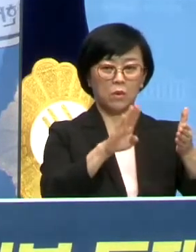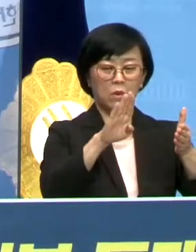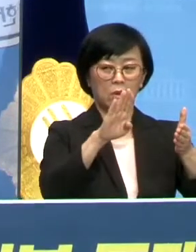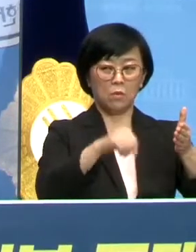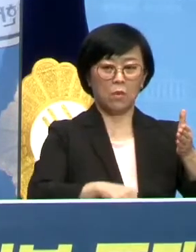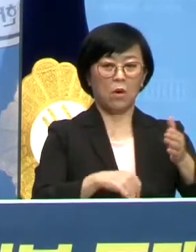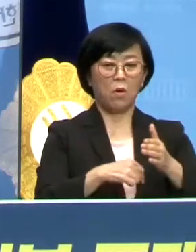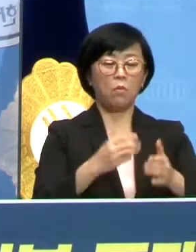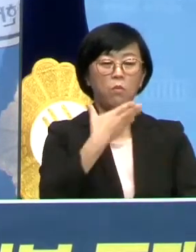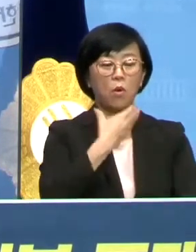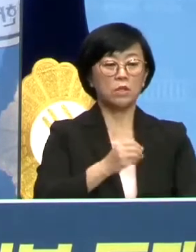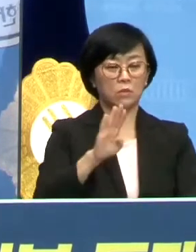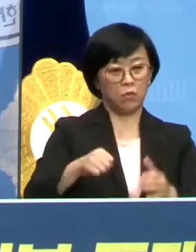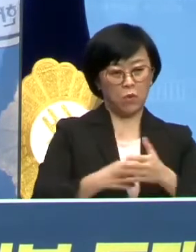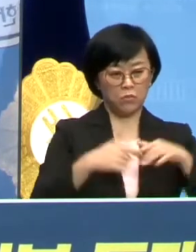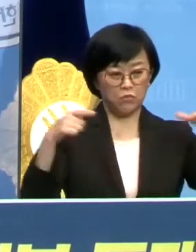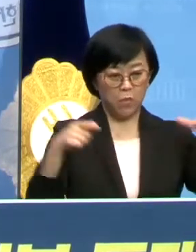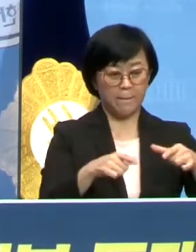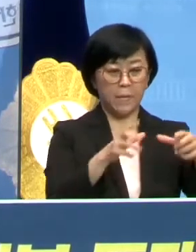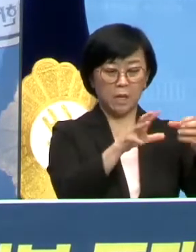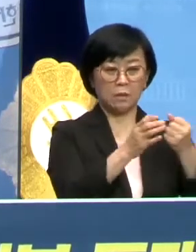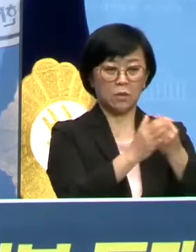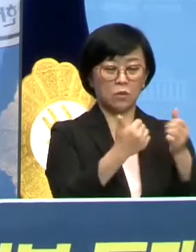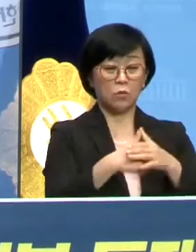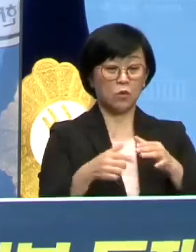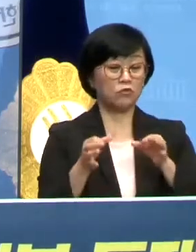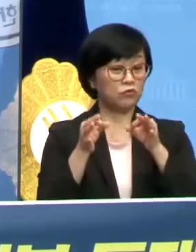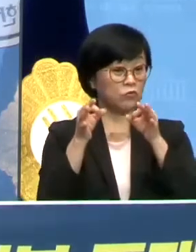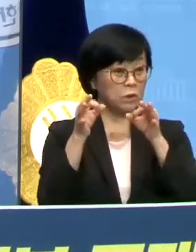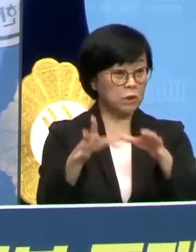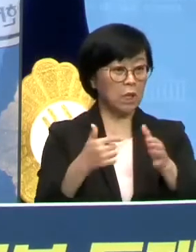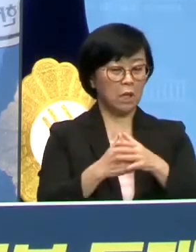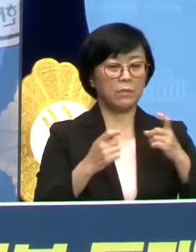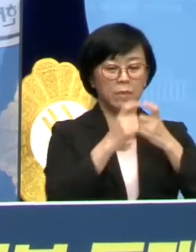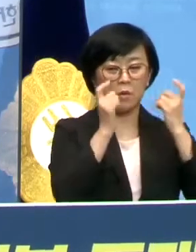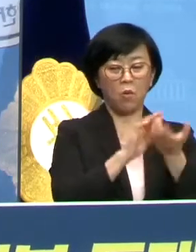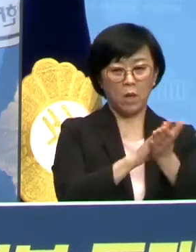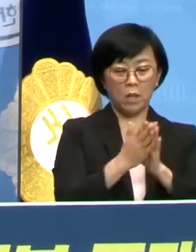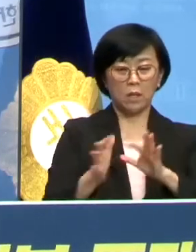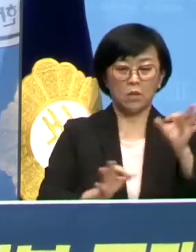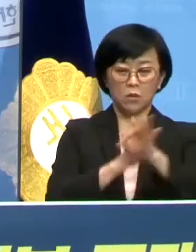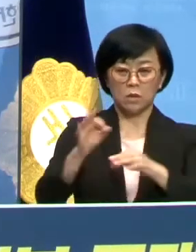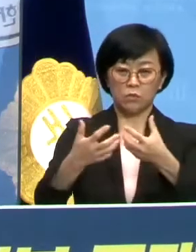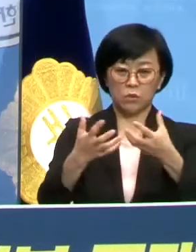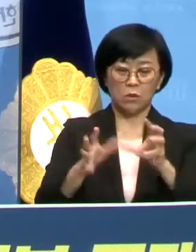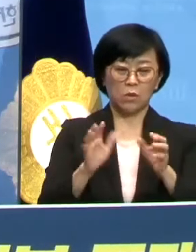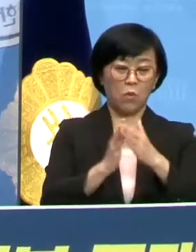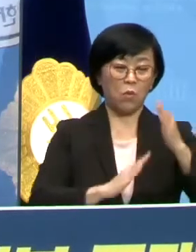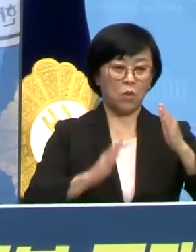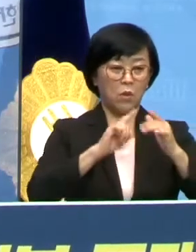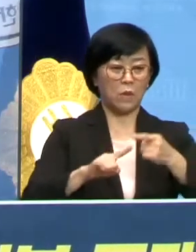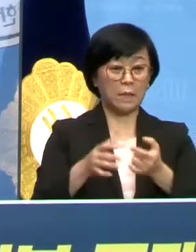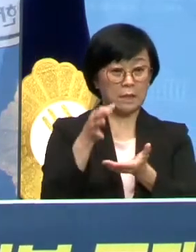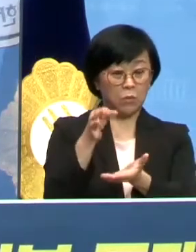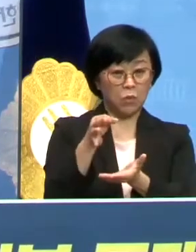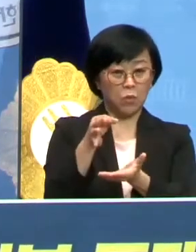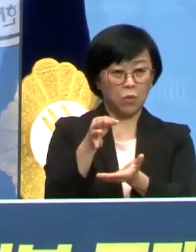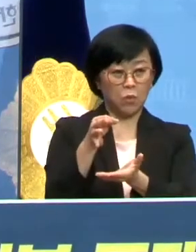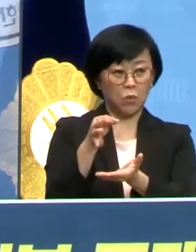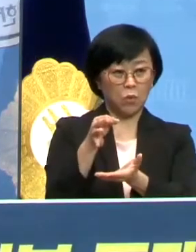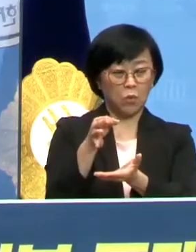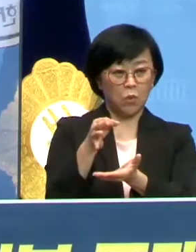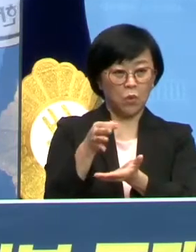교육부와 복집 의 역할 축소 될 것이고 더불어 투자 라는 미명하에 경제 부처의 주도로 의료 등 0 0 0 0 2 자본 259 않은